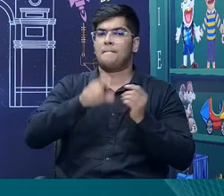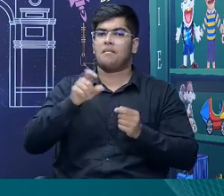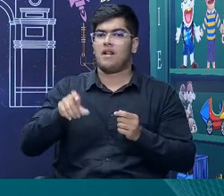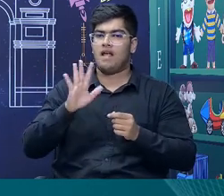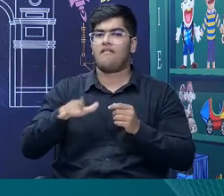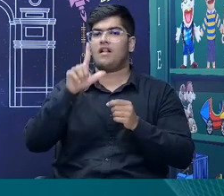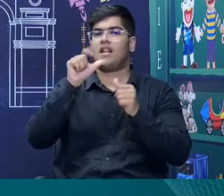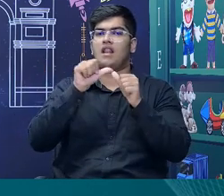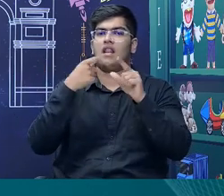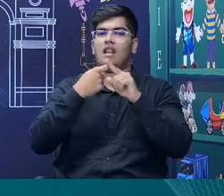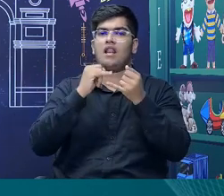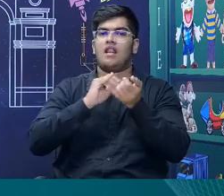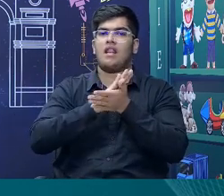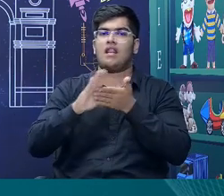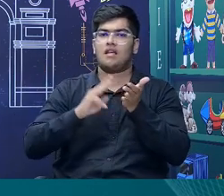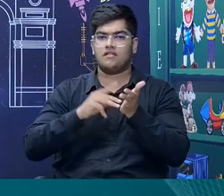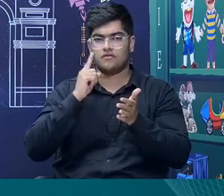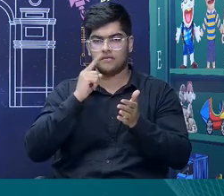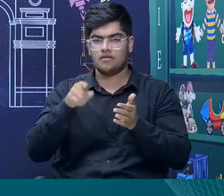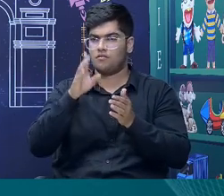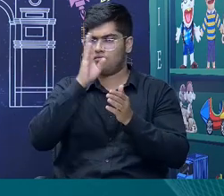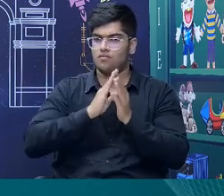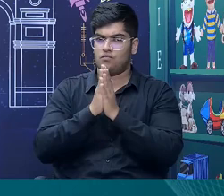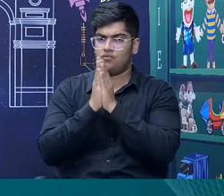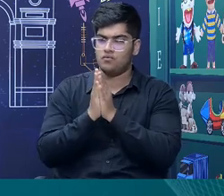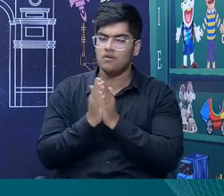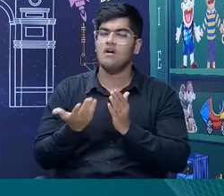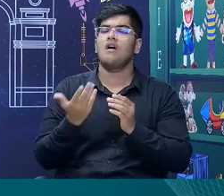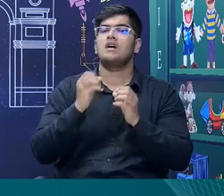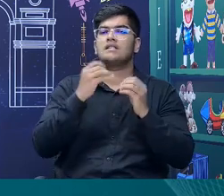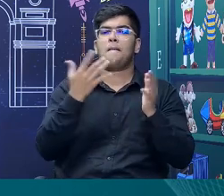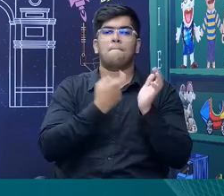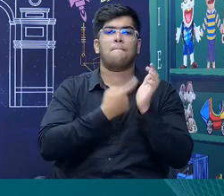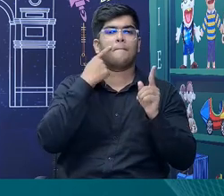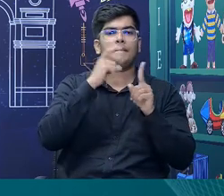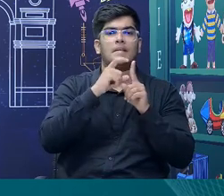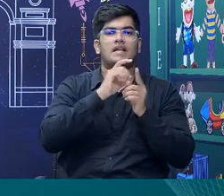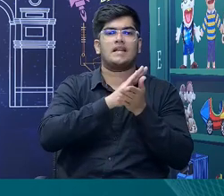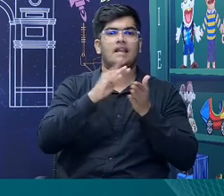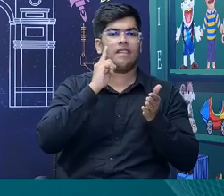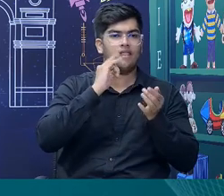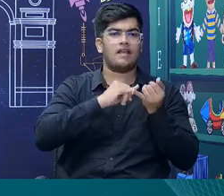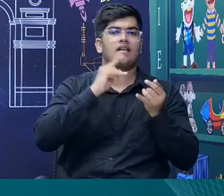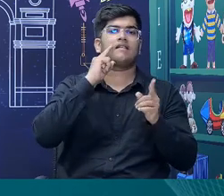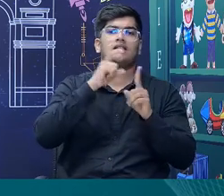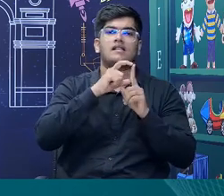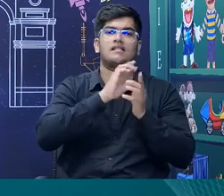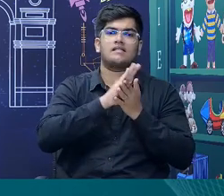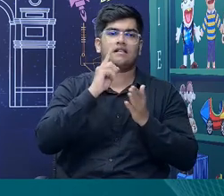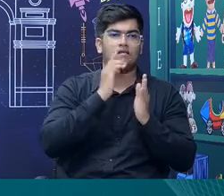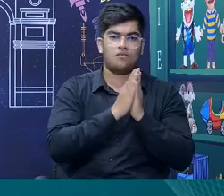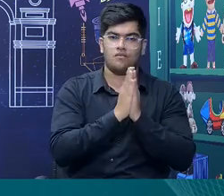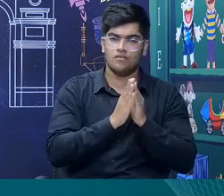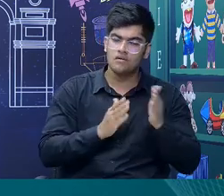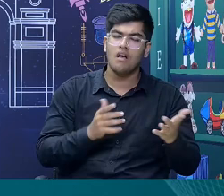कुछ लोग महाद्धि मां सिद्धि की पूजा करते हैं पर अगर मैं मोटे मोटे तोर पर आपको बताऊं तो लक्ष्मी जी